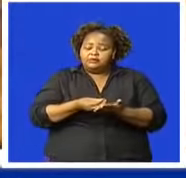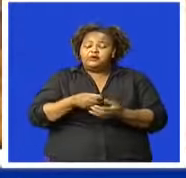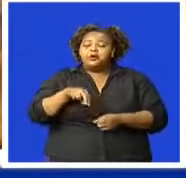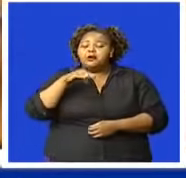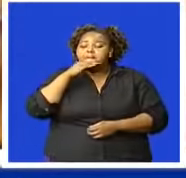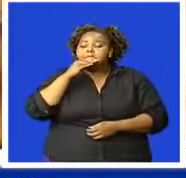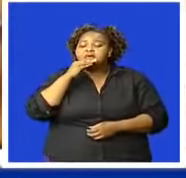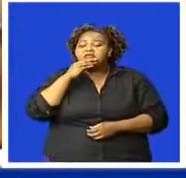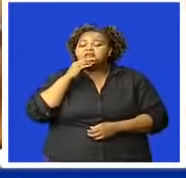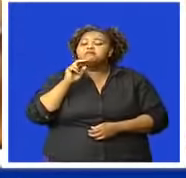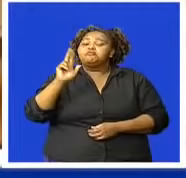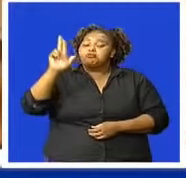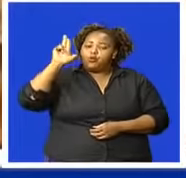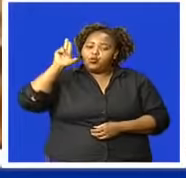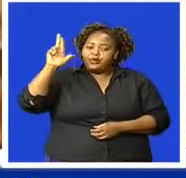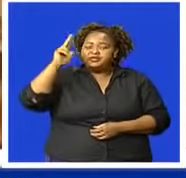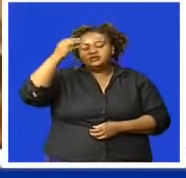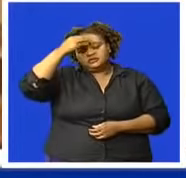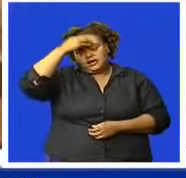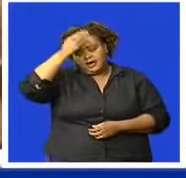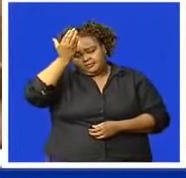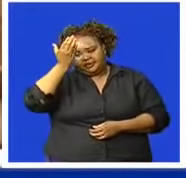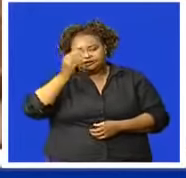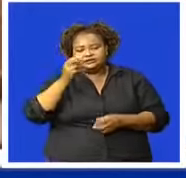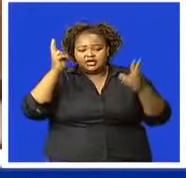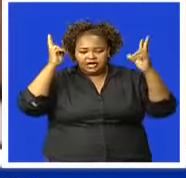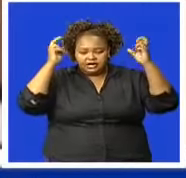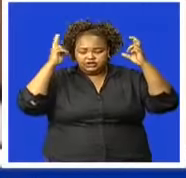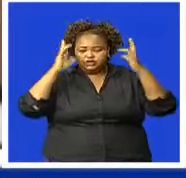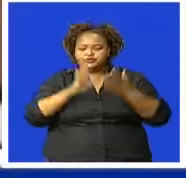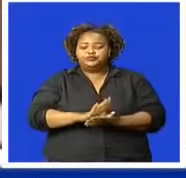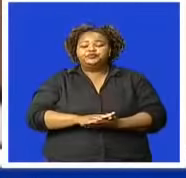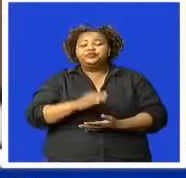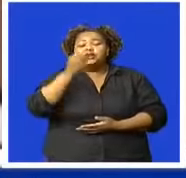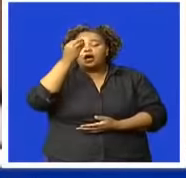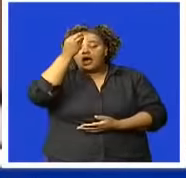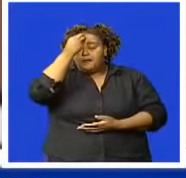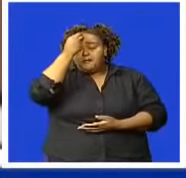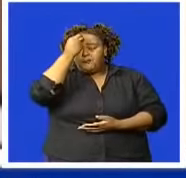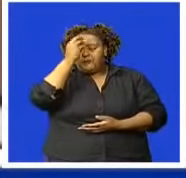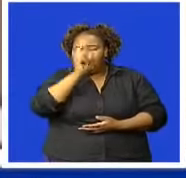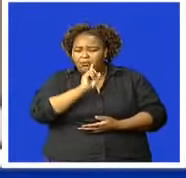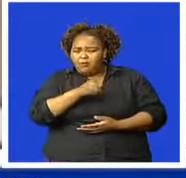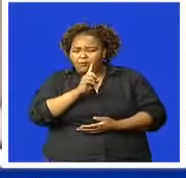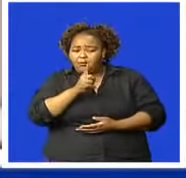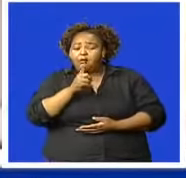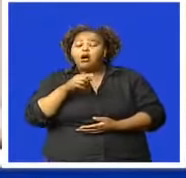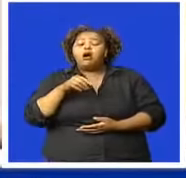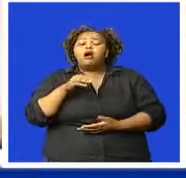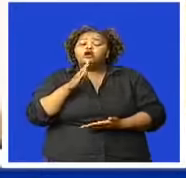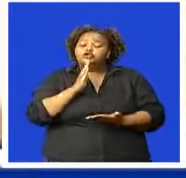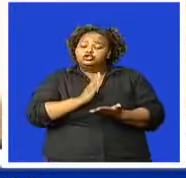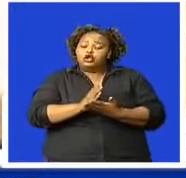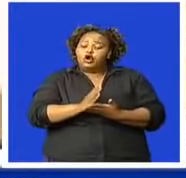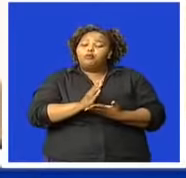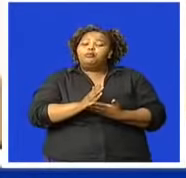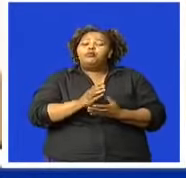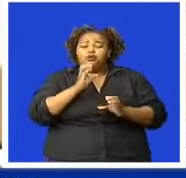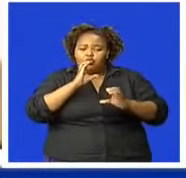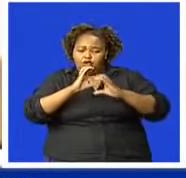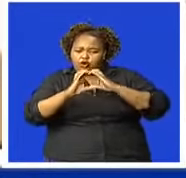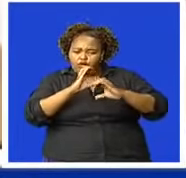kulendzaba. Inkantolo ke ithi labasolwa labamaphoyisa kufanele bagweme